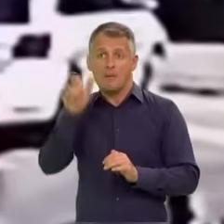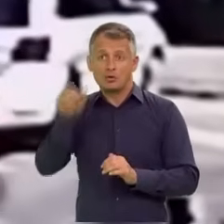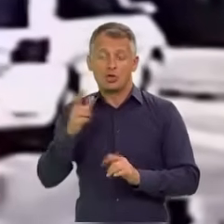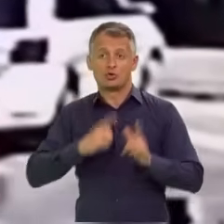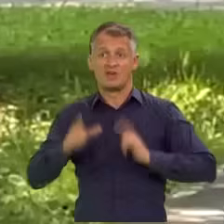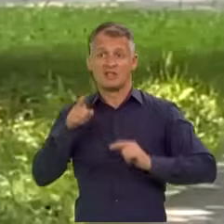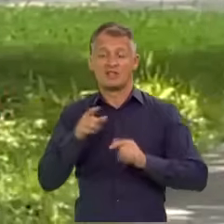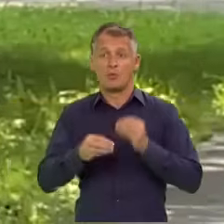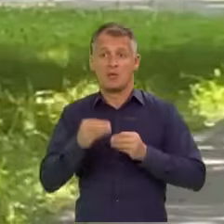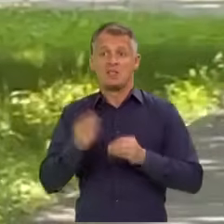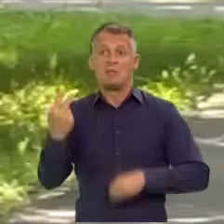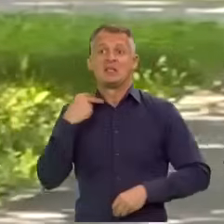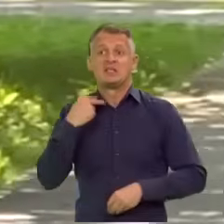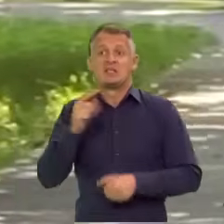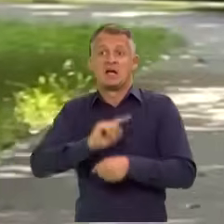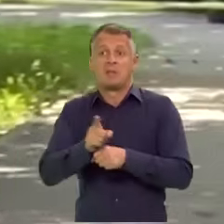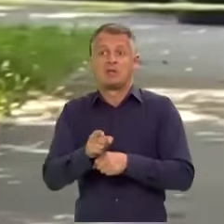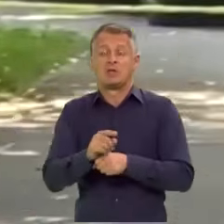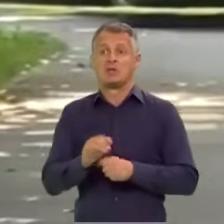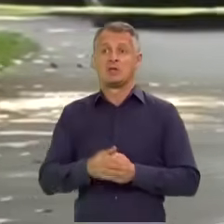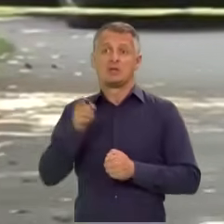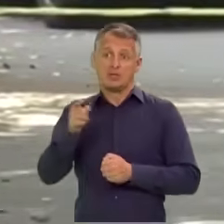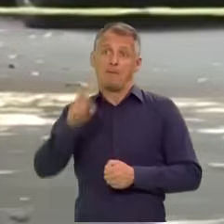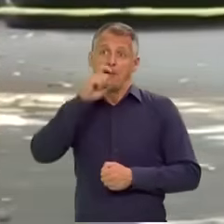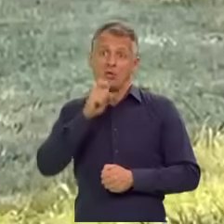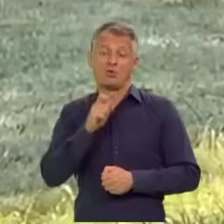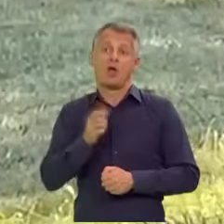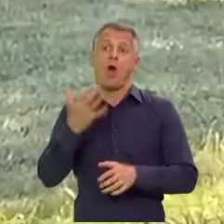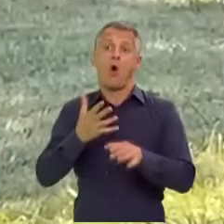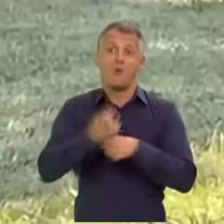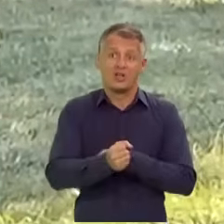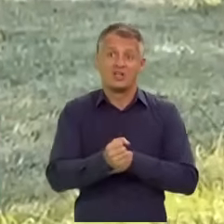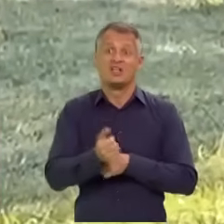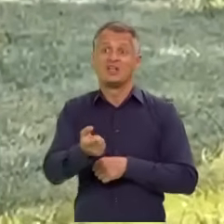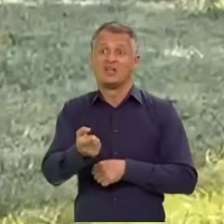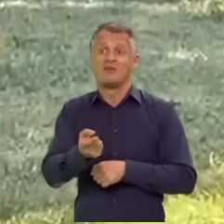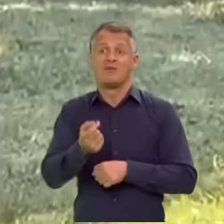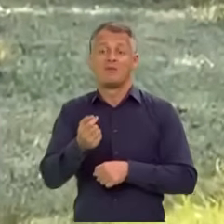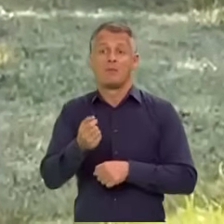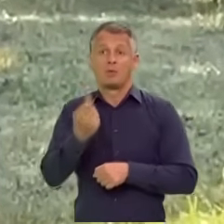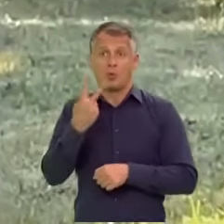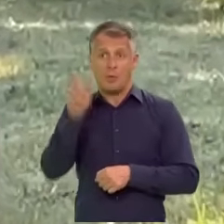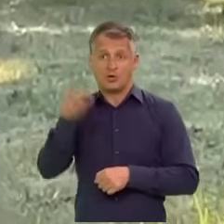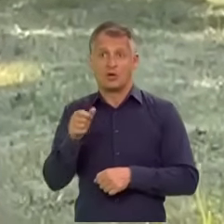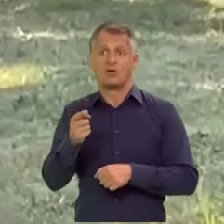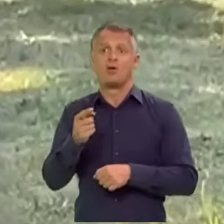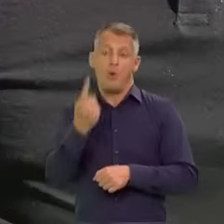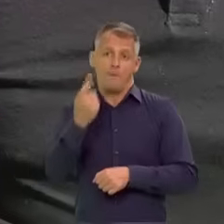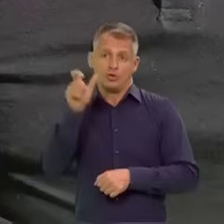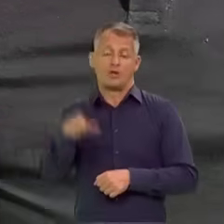se plictisesc rapid și nu au stare. Deci băiatul ar fi omorât din plictiseală. Toți și